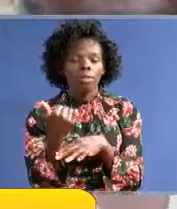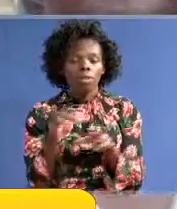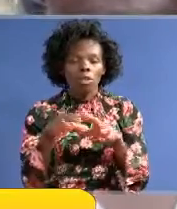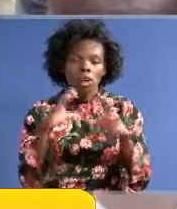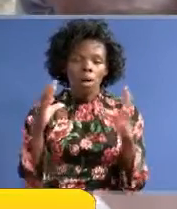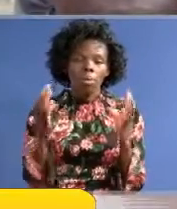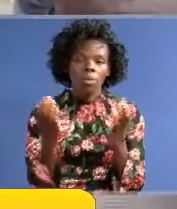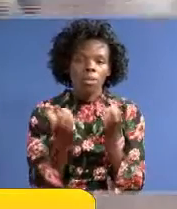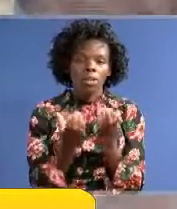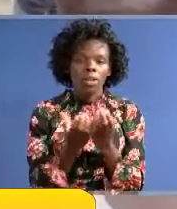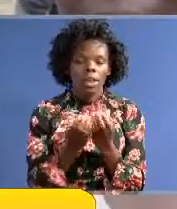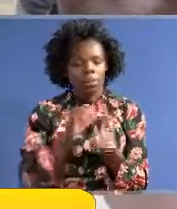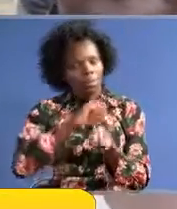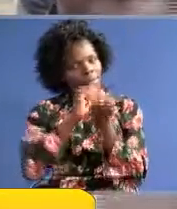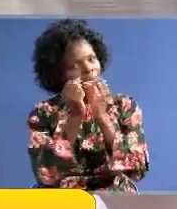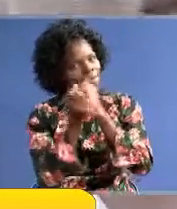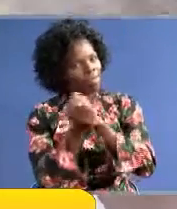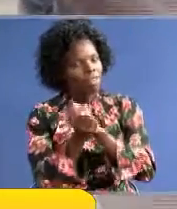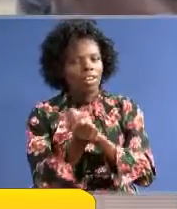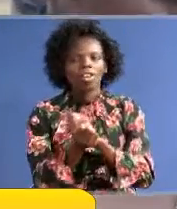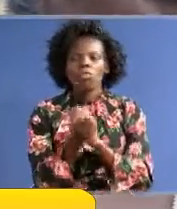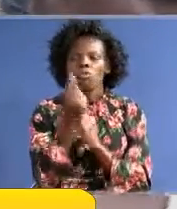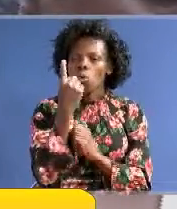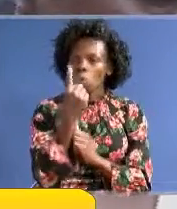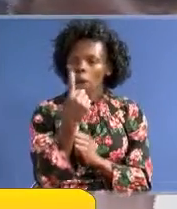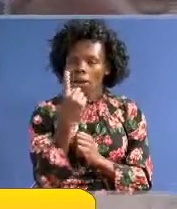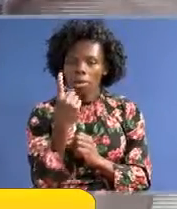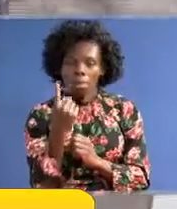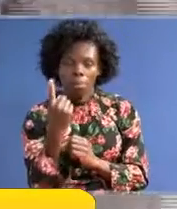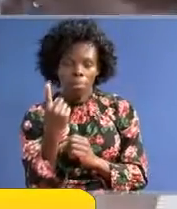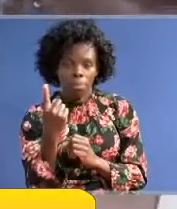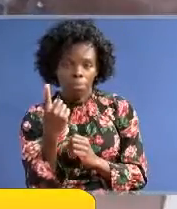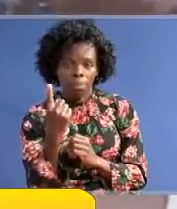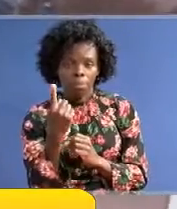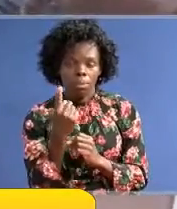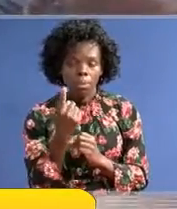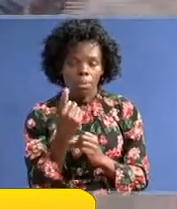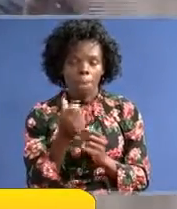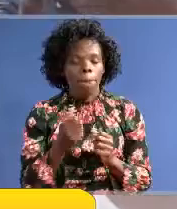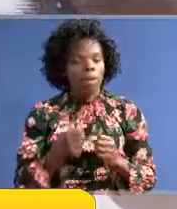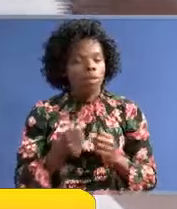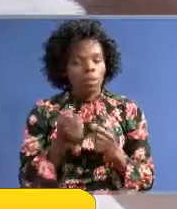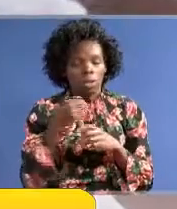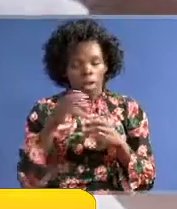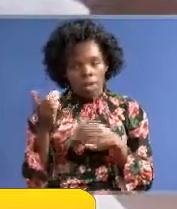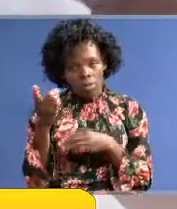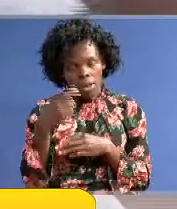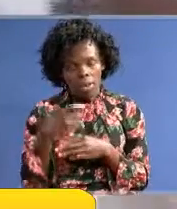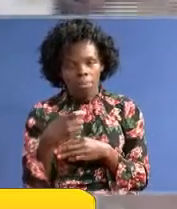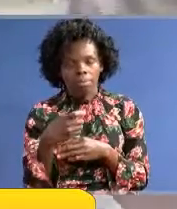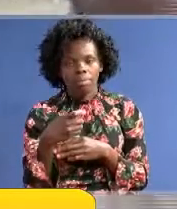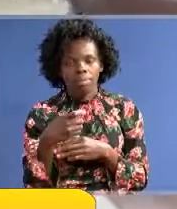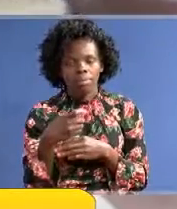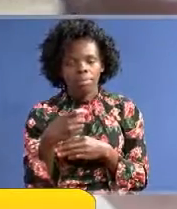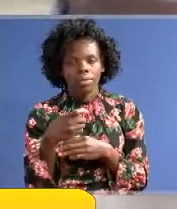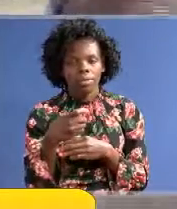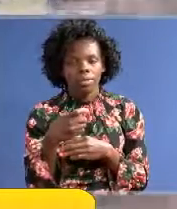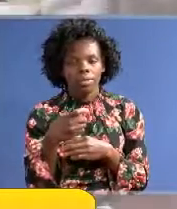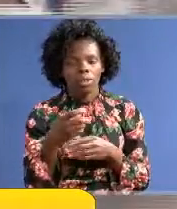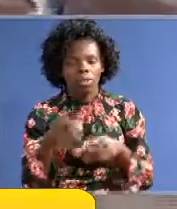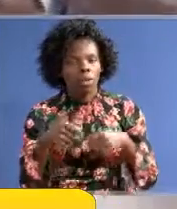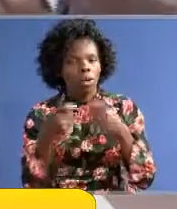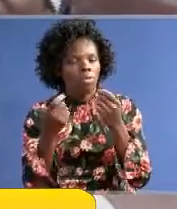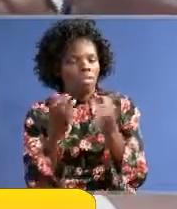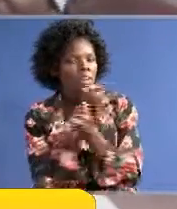community na imebadilika ikawa ya watu individual. Alafu mheshimiwa wetu amekuja na kuchukua mradi na